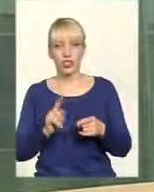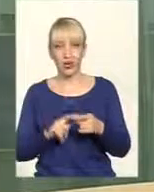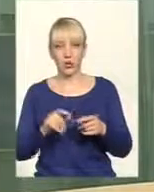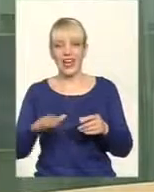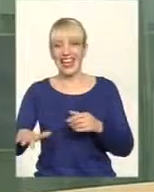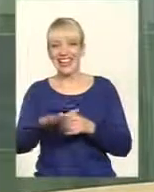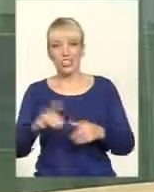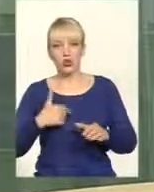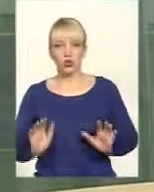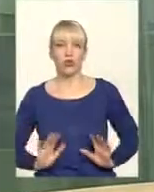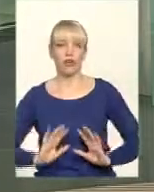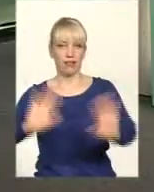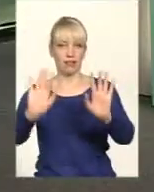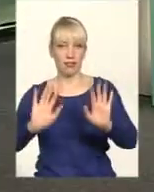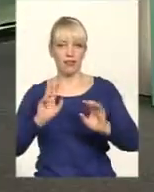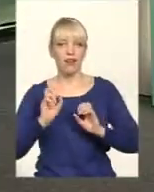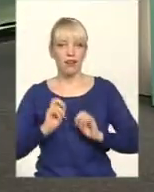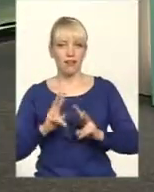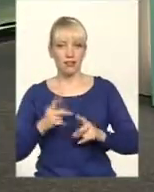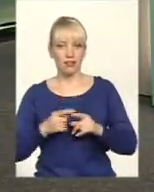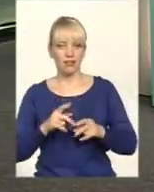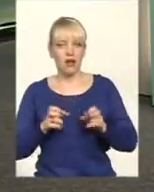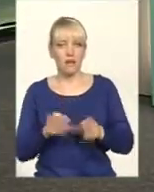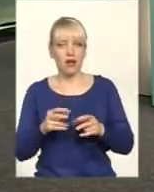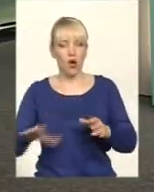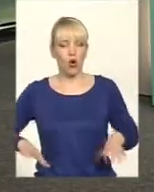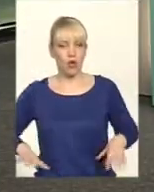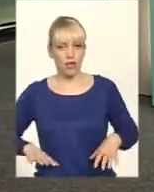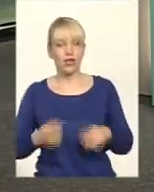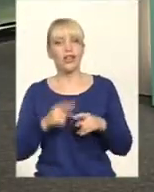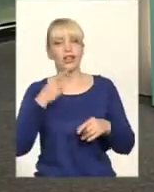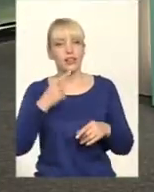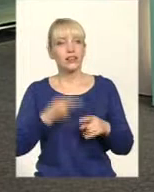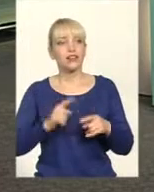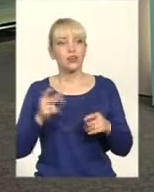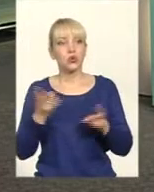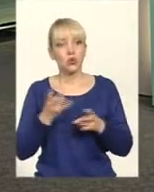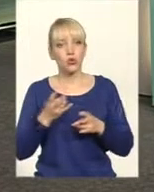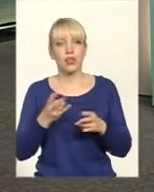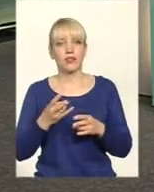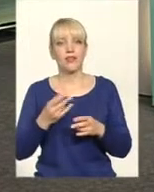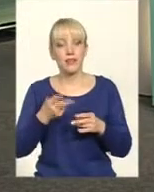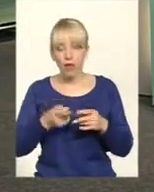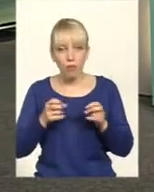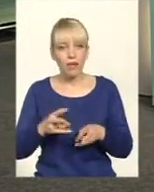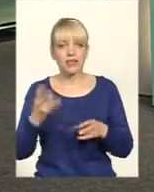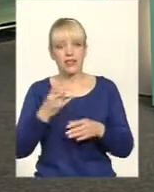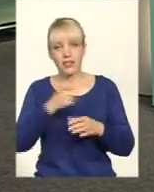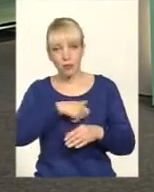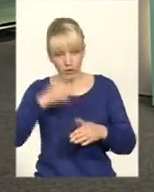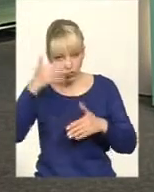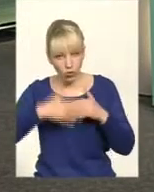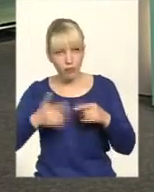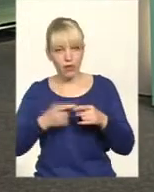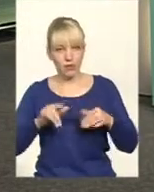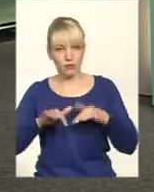как такого себе троянского коня. Это очень опасно, и я уверен, что и среди народных депутатов есть понимание этого процесса,